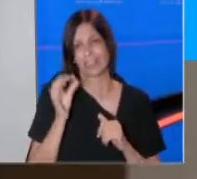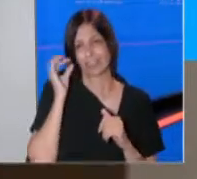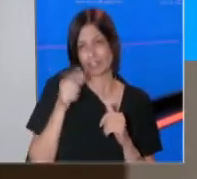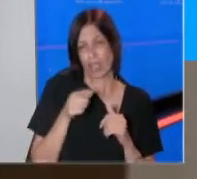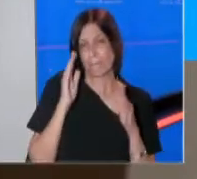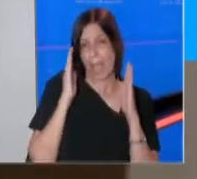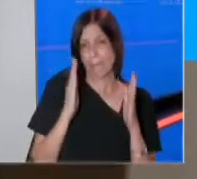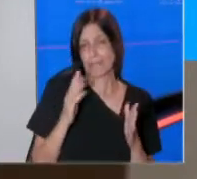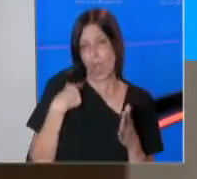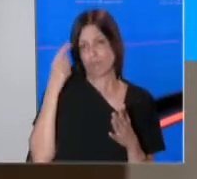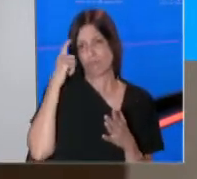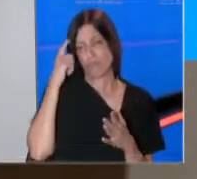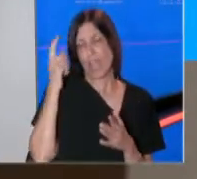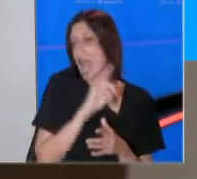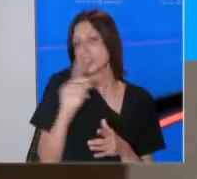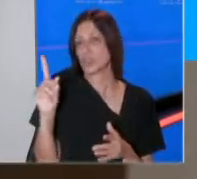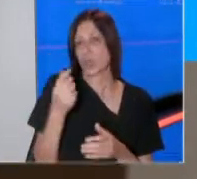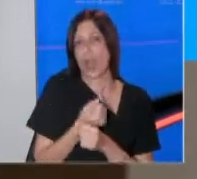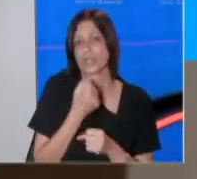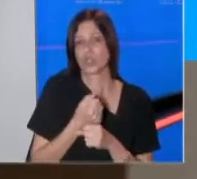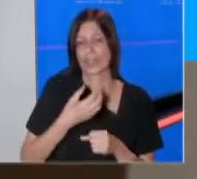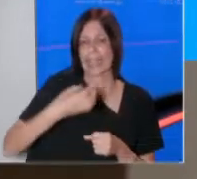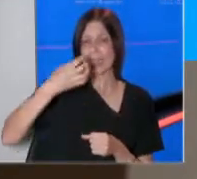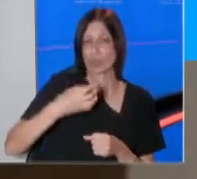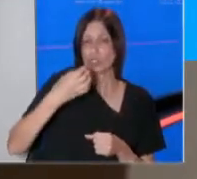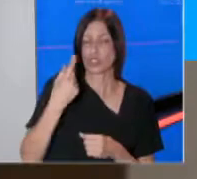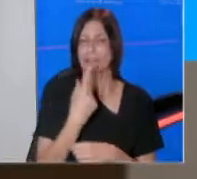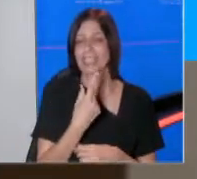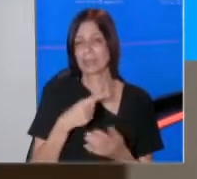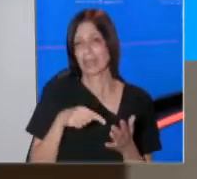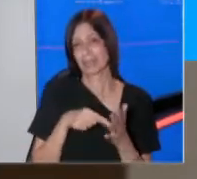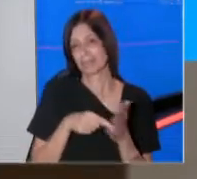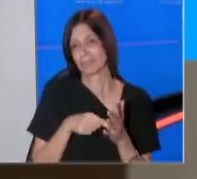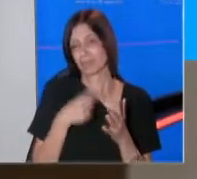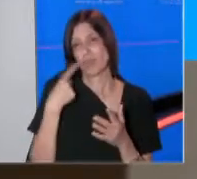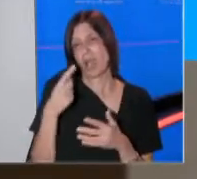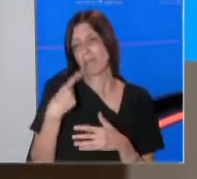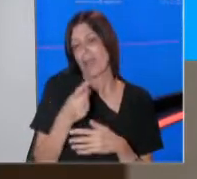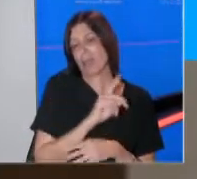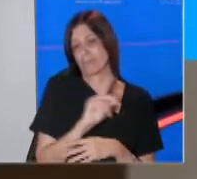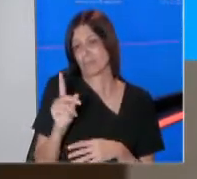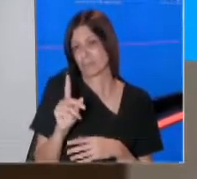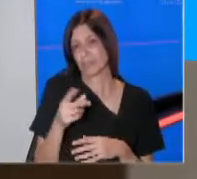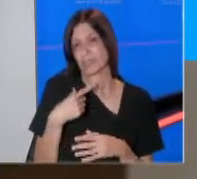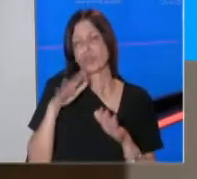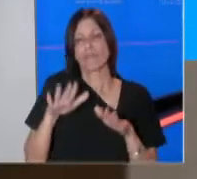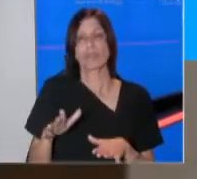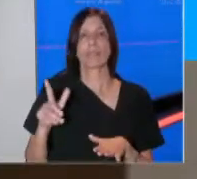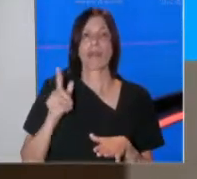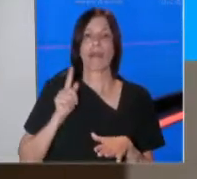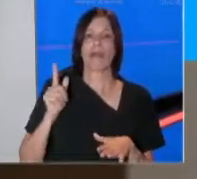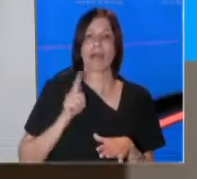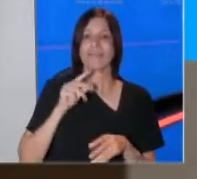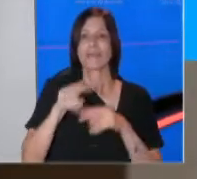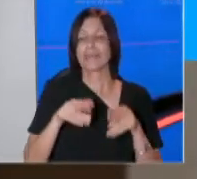שהיא מאמינה או חושבת שאסור לה לעשות קידוש בעצמה, כי אי פעם הוא אמר לה את זה, יושבת במחכה ומדי